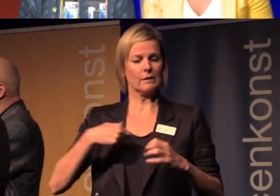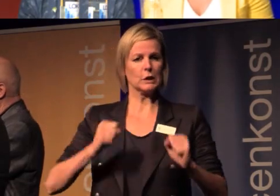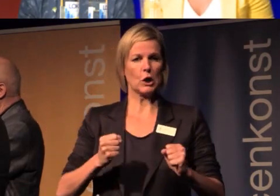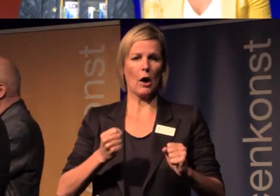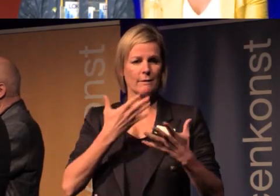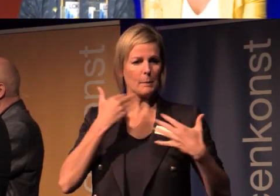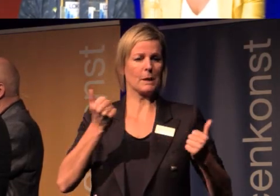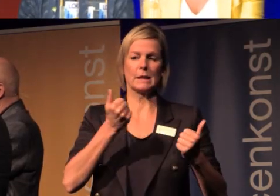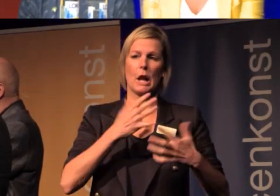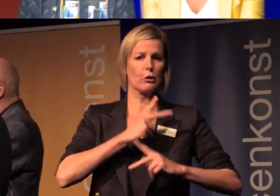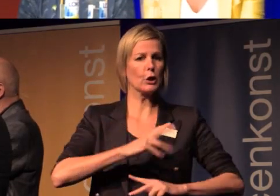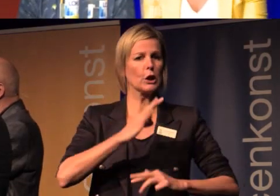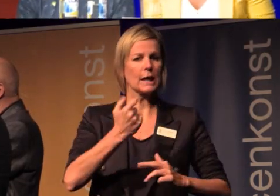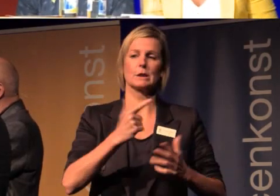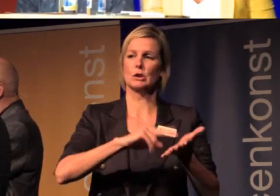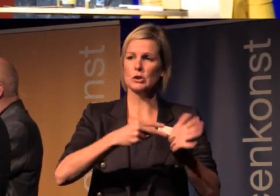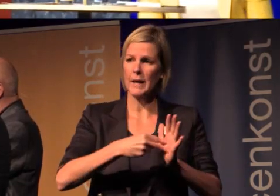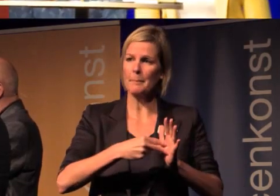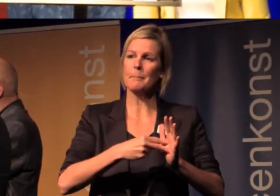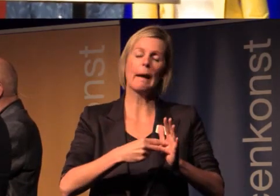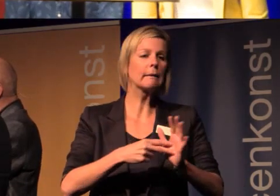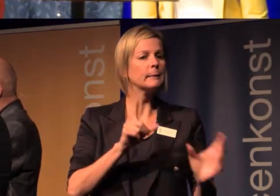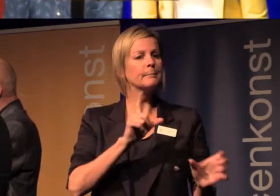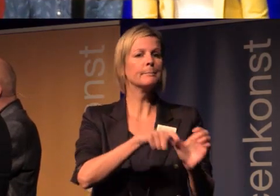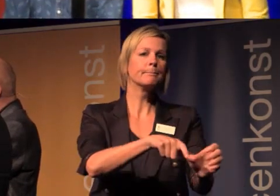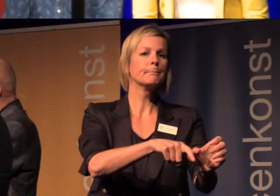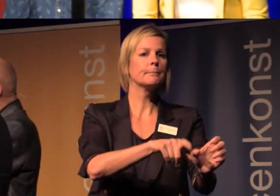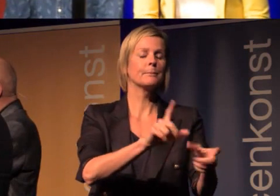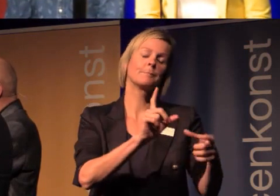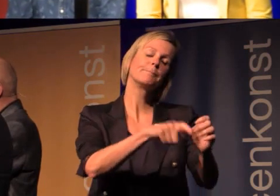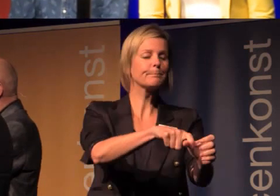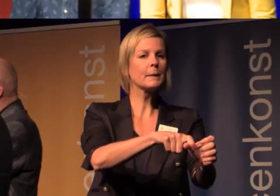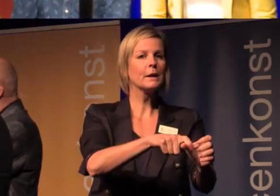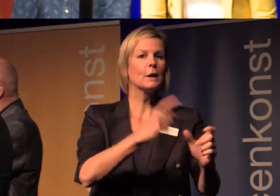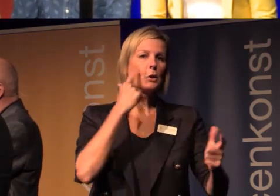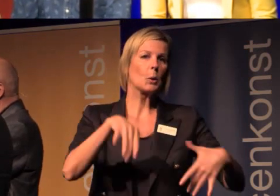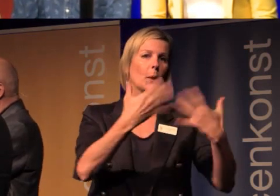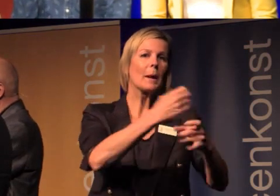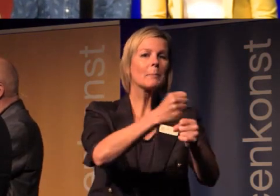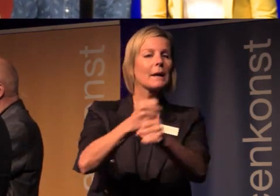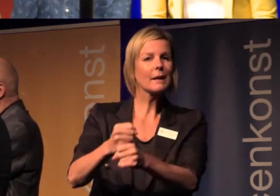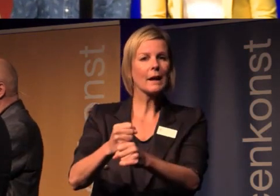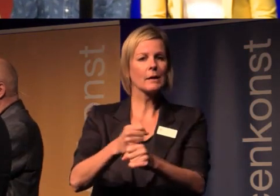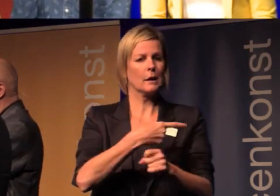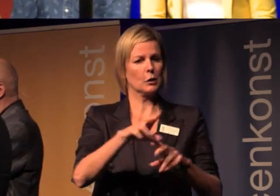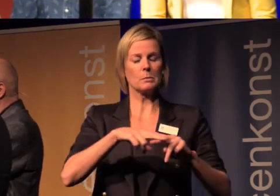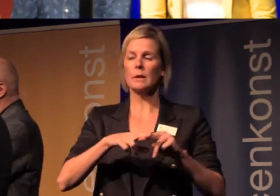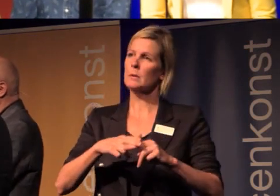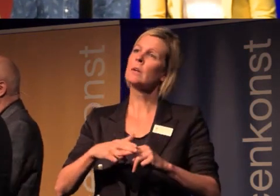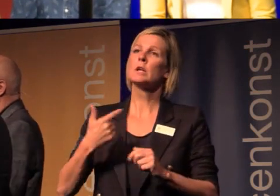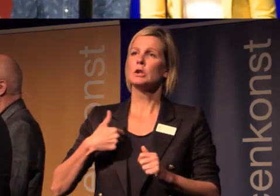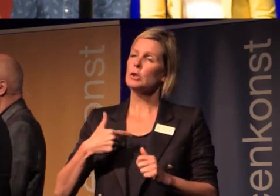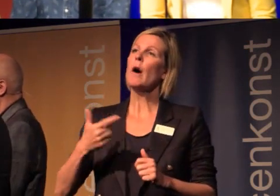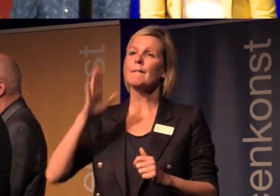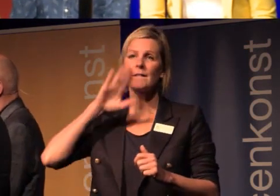trygghetssystemen ska förhålla sig till kulturarbetarna så att man känner att man får en att man kan lita på att man i framtiden kommer att